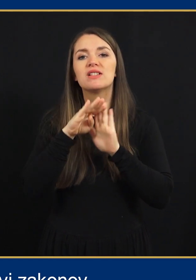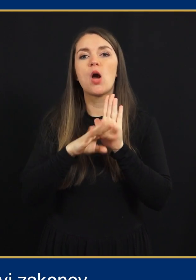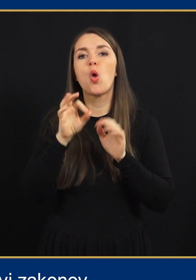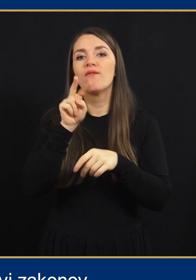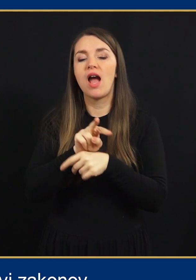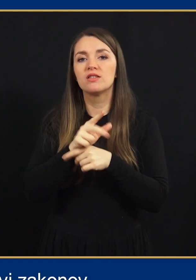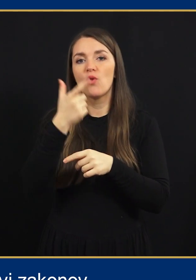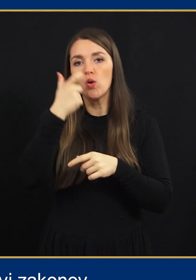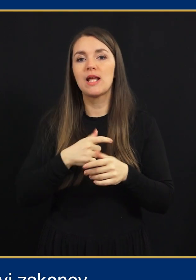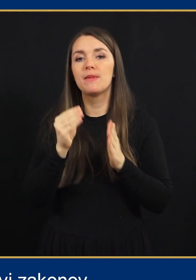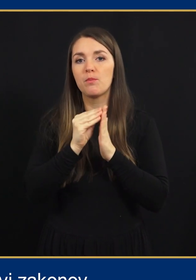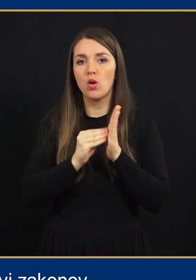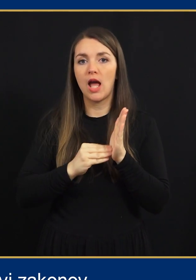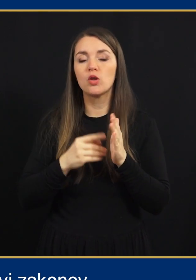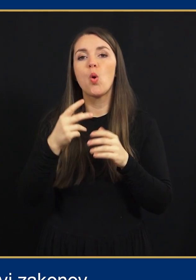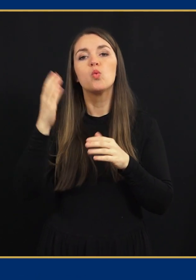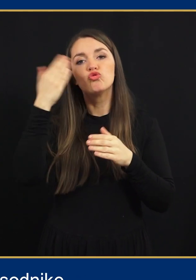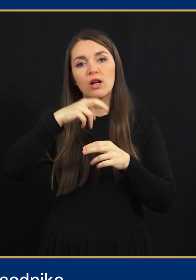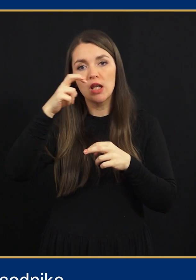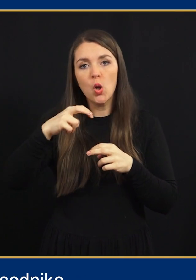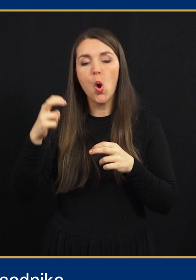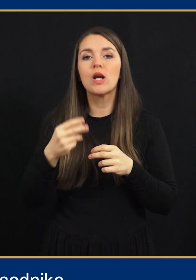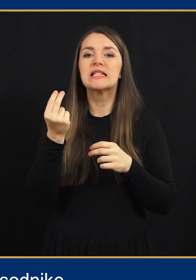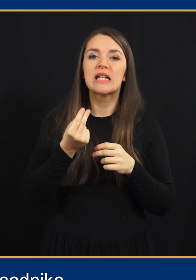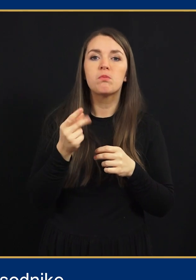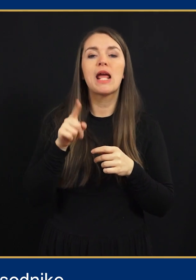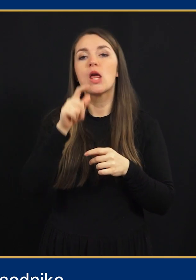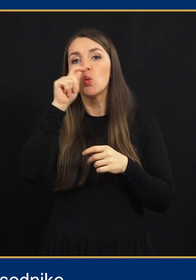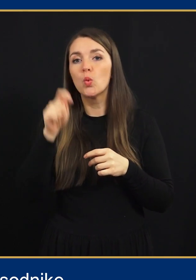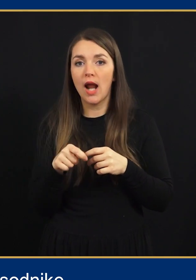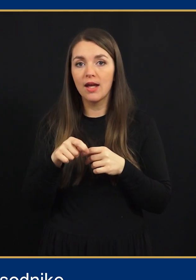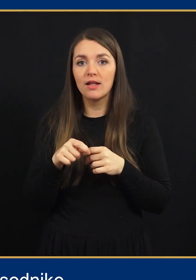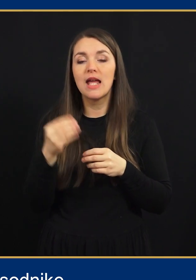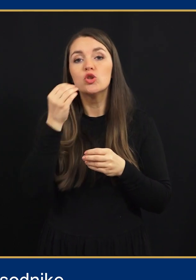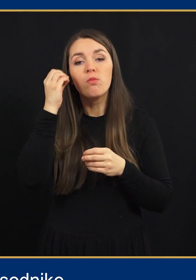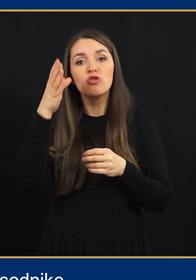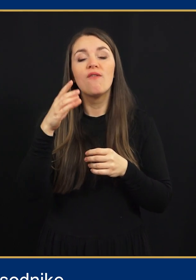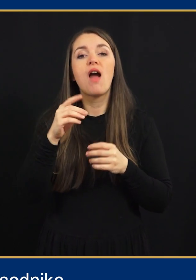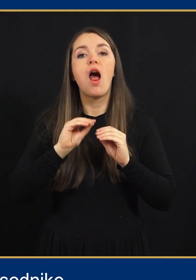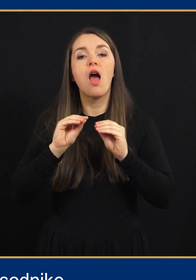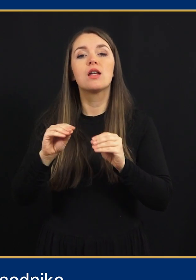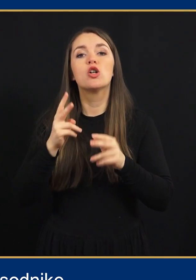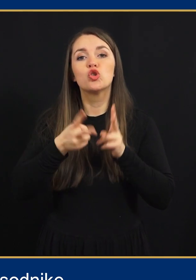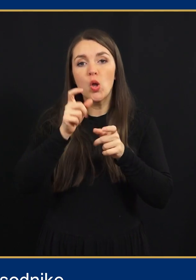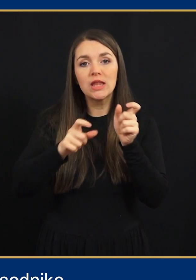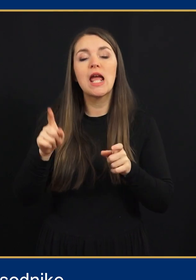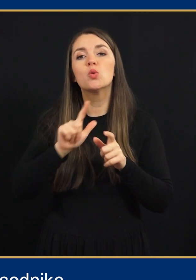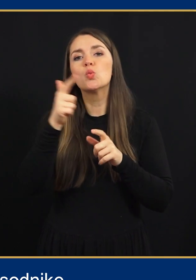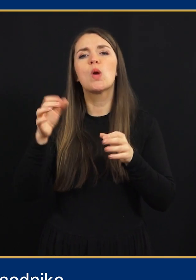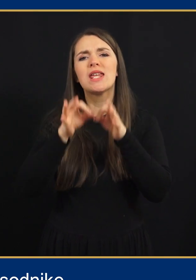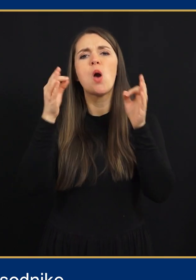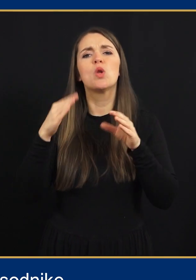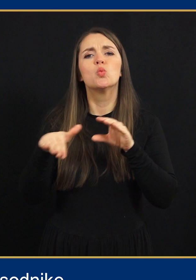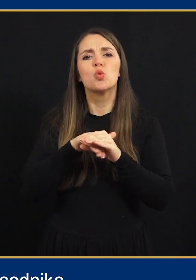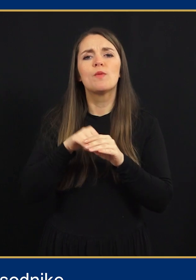o varstvu osebnih podatkov v Črni gori, Srbiji in Ukrajini. Izobraževala je sodnike in druge javne